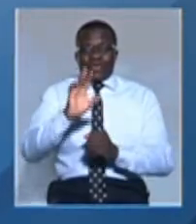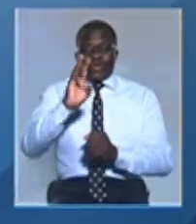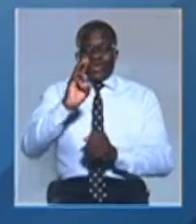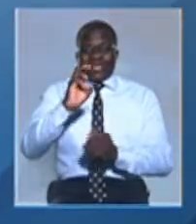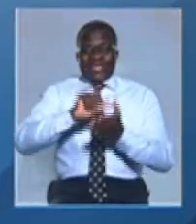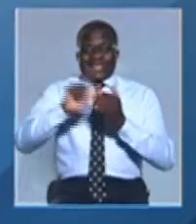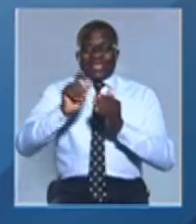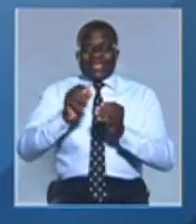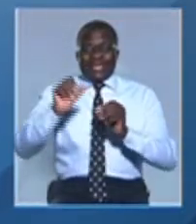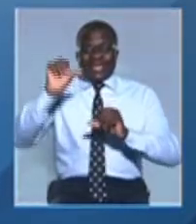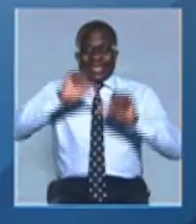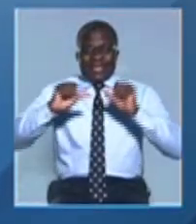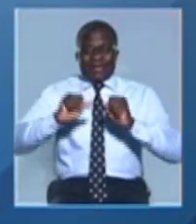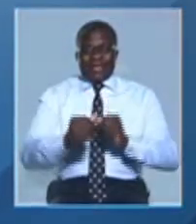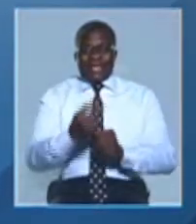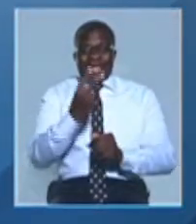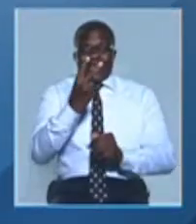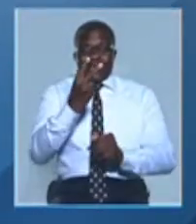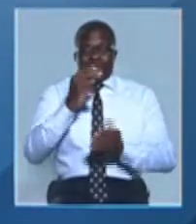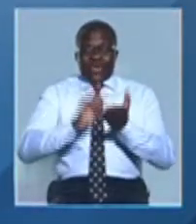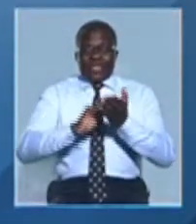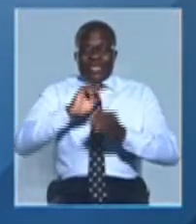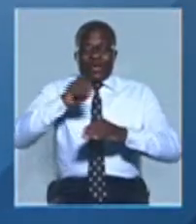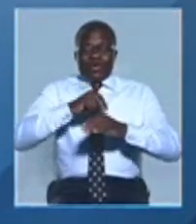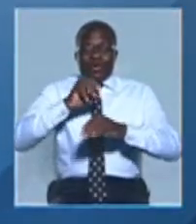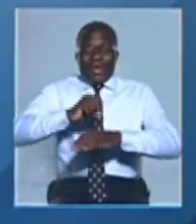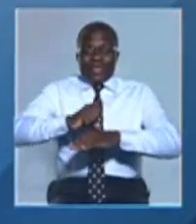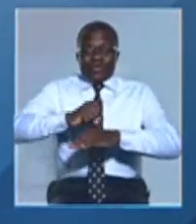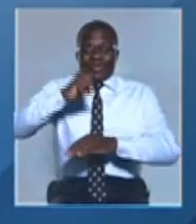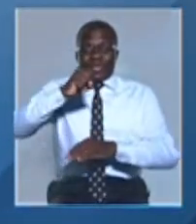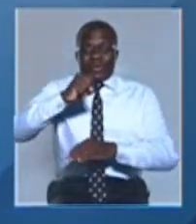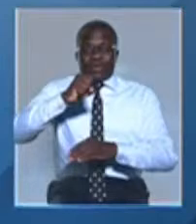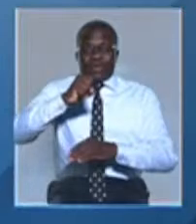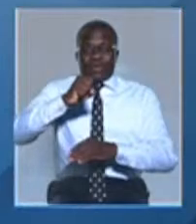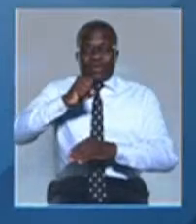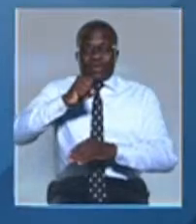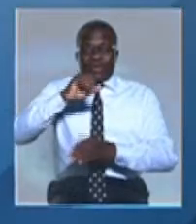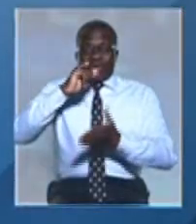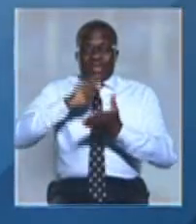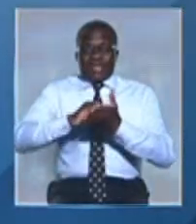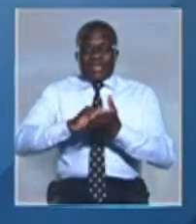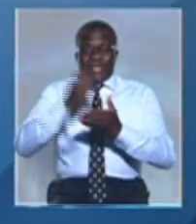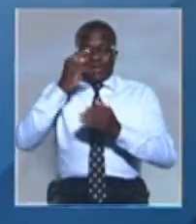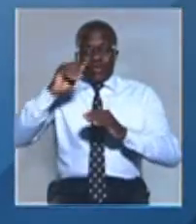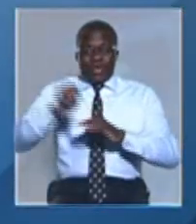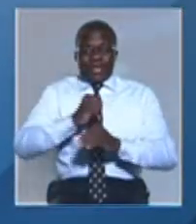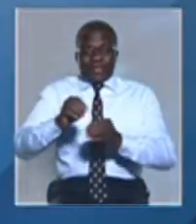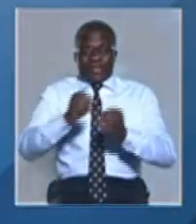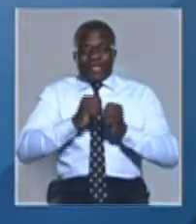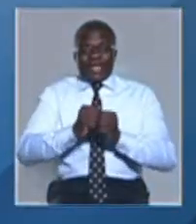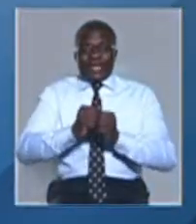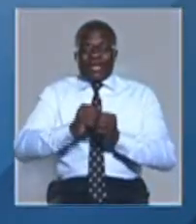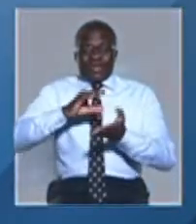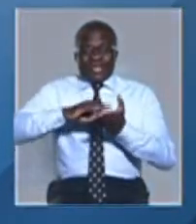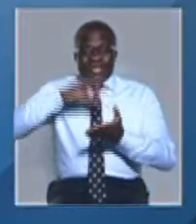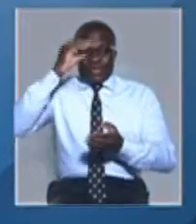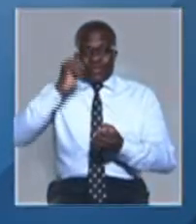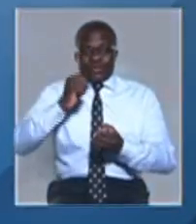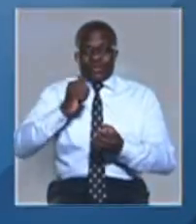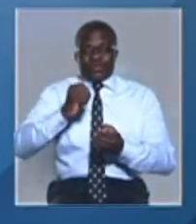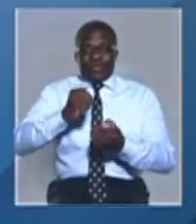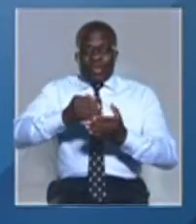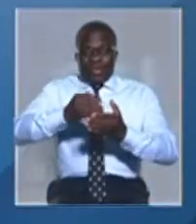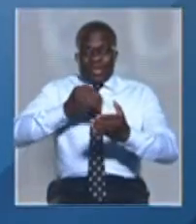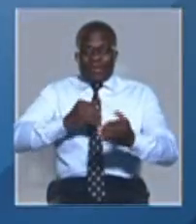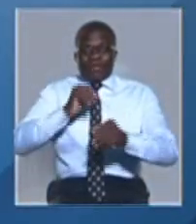lycées scientifiques et de 2 écoles normales supérieures. C'est pour engager l'ensemble de ces études,